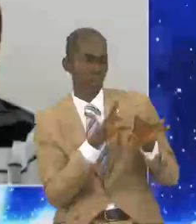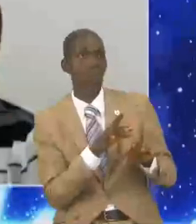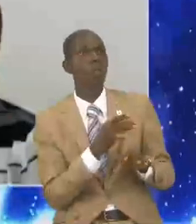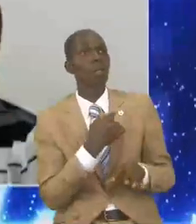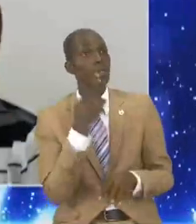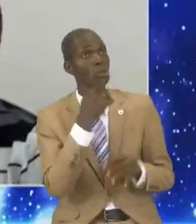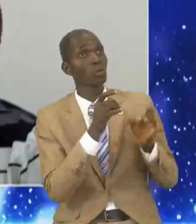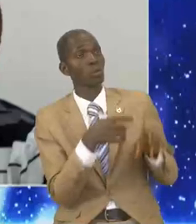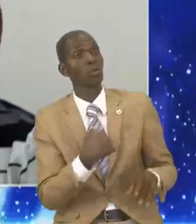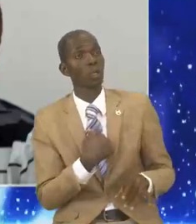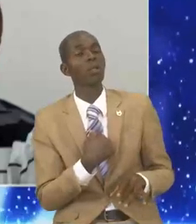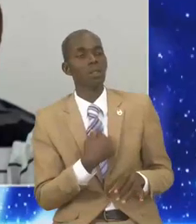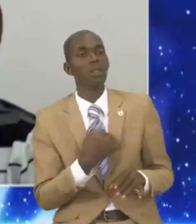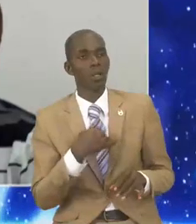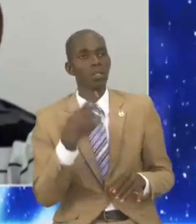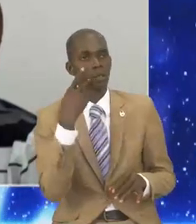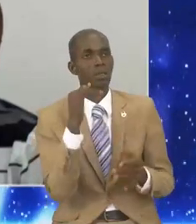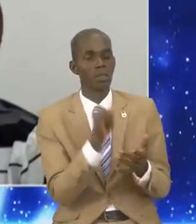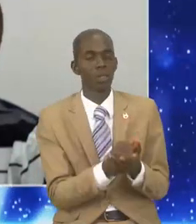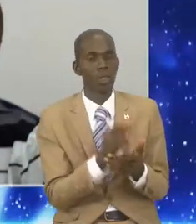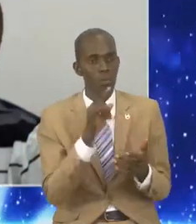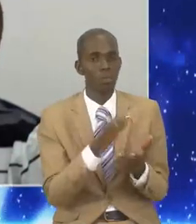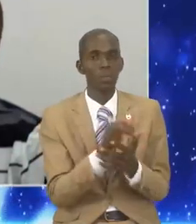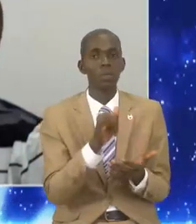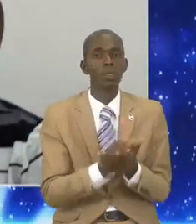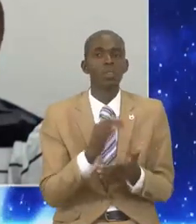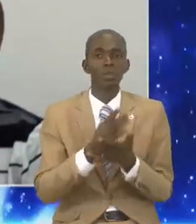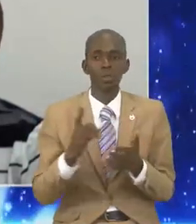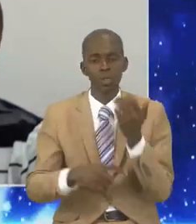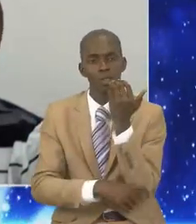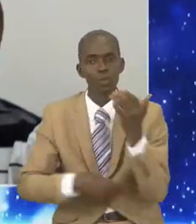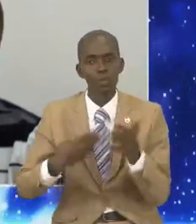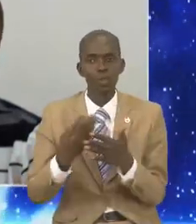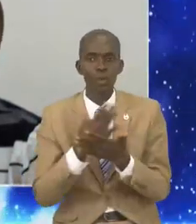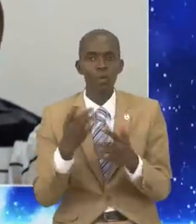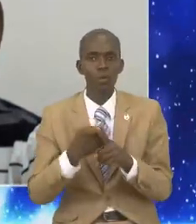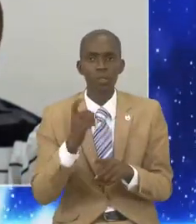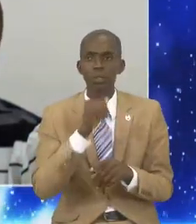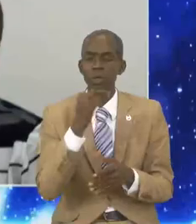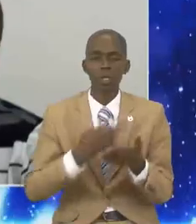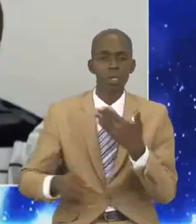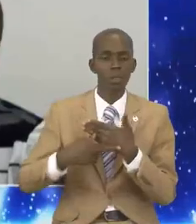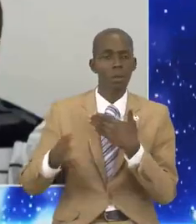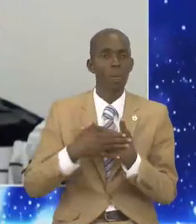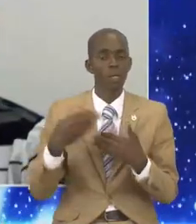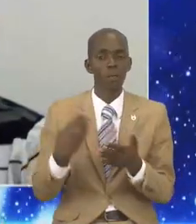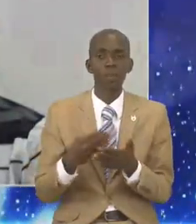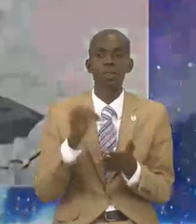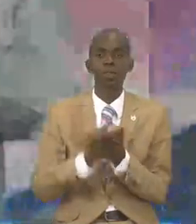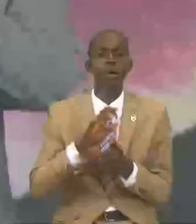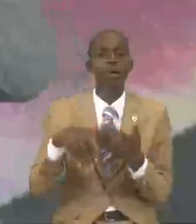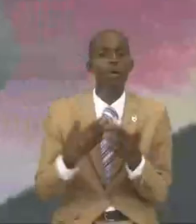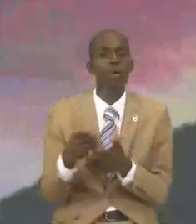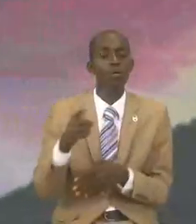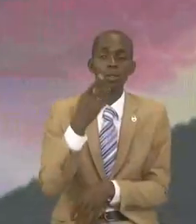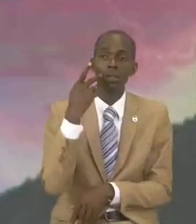cela et il manifeste la haine. Quelqu'un leur arrache l'argent, et ne leur retourne pas l'argent. C'est ce qu'ils